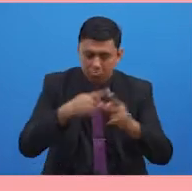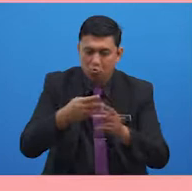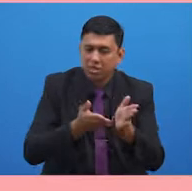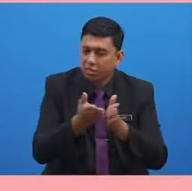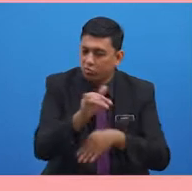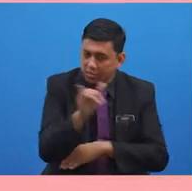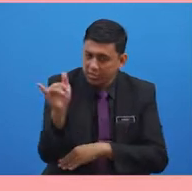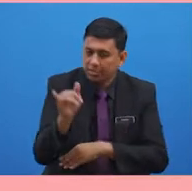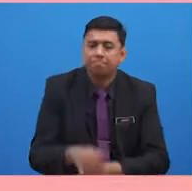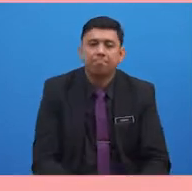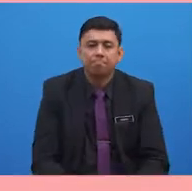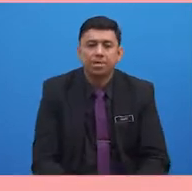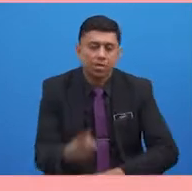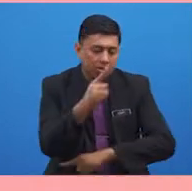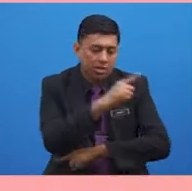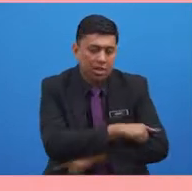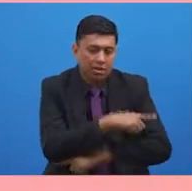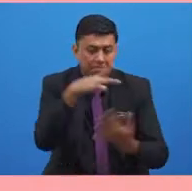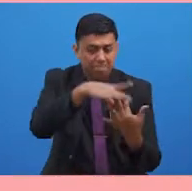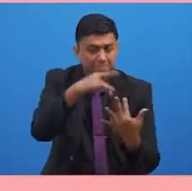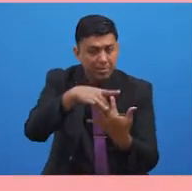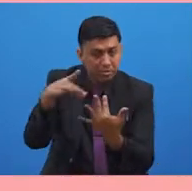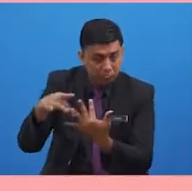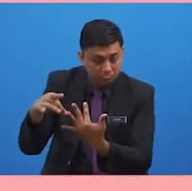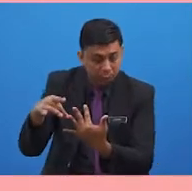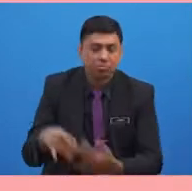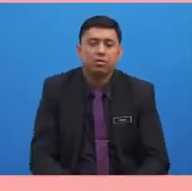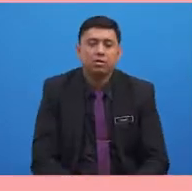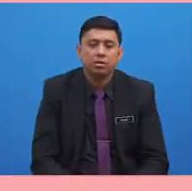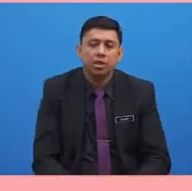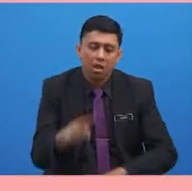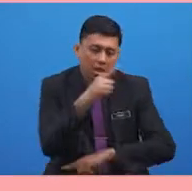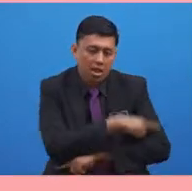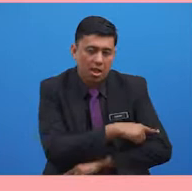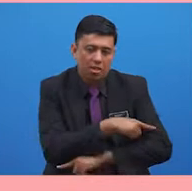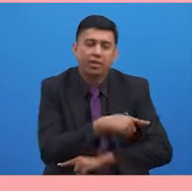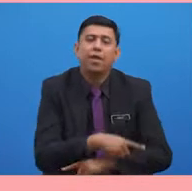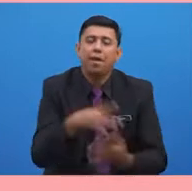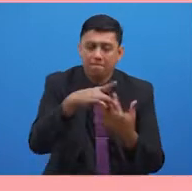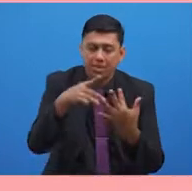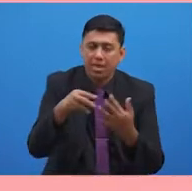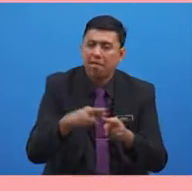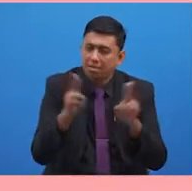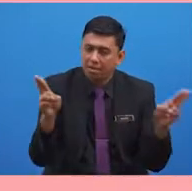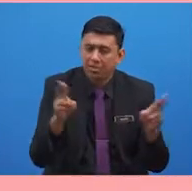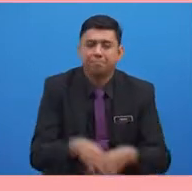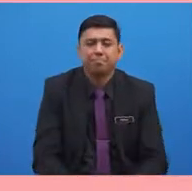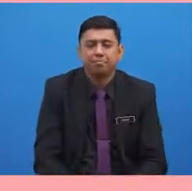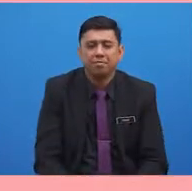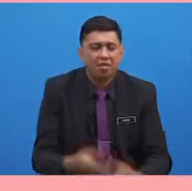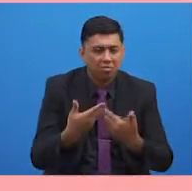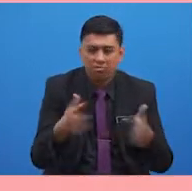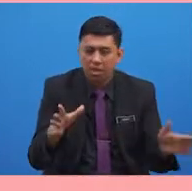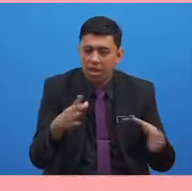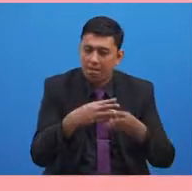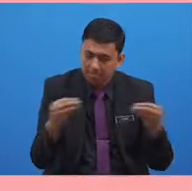Proses seterusnya adalah hari pengundian, iaitu hari pilihan raya umum. Setelah